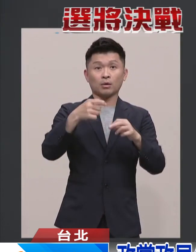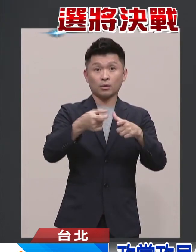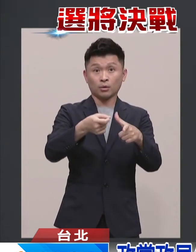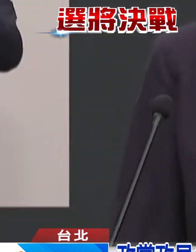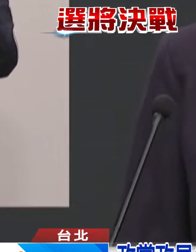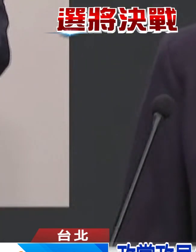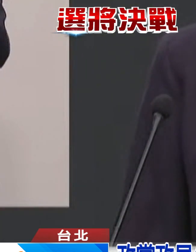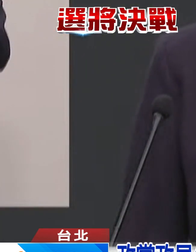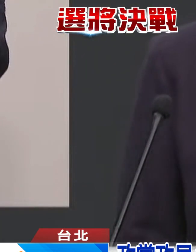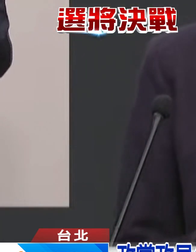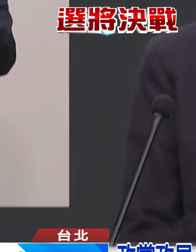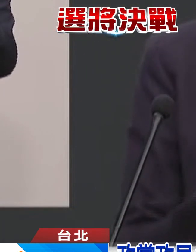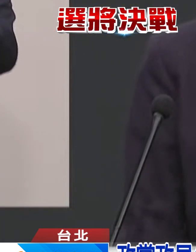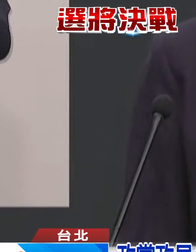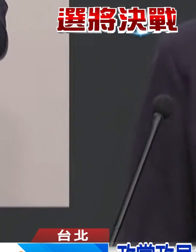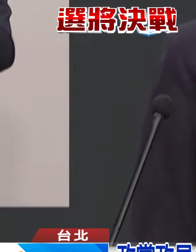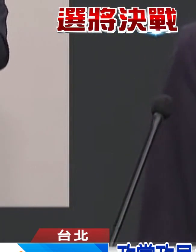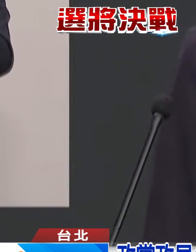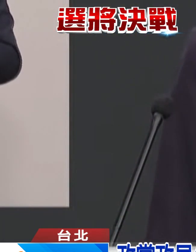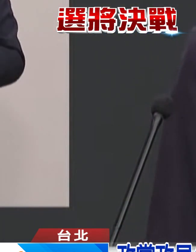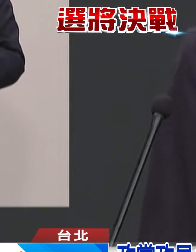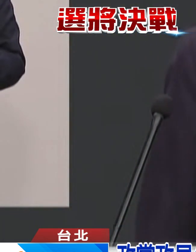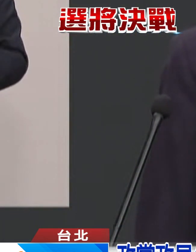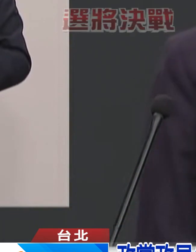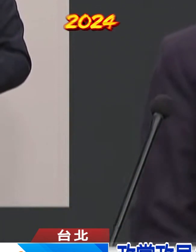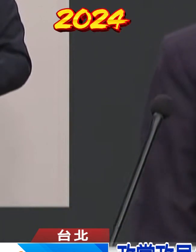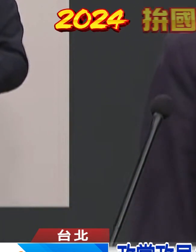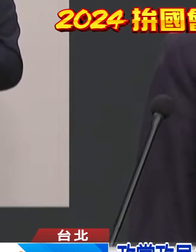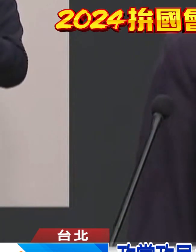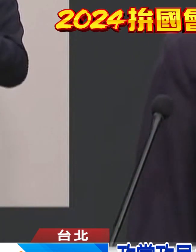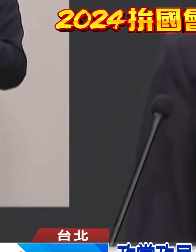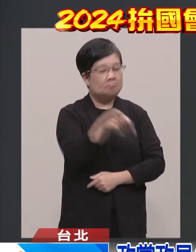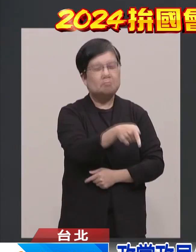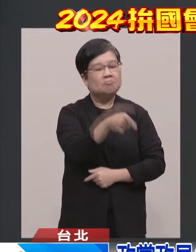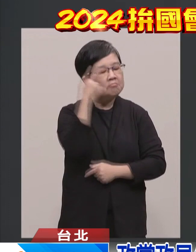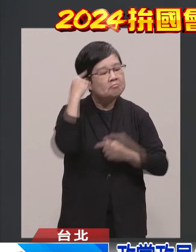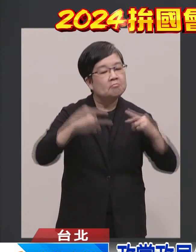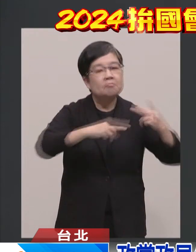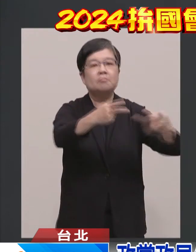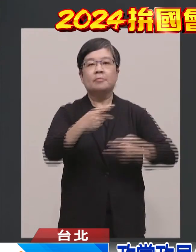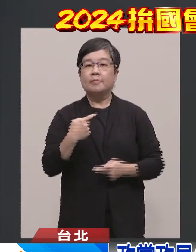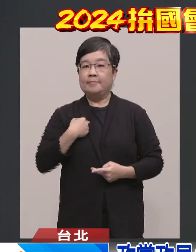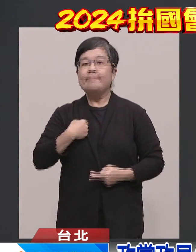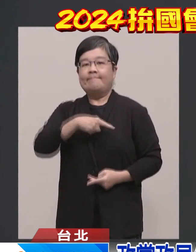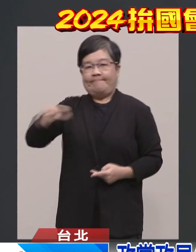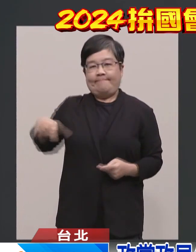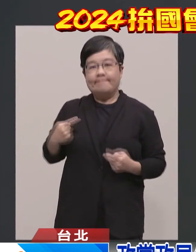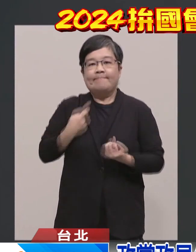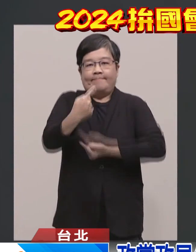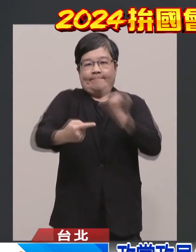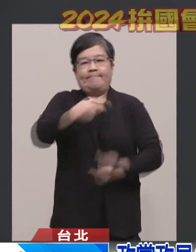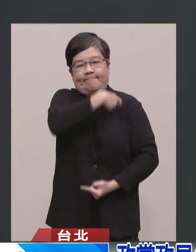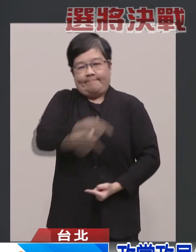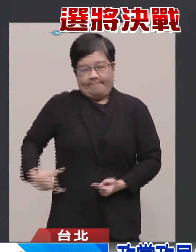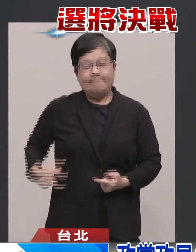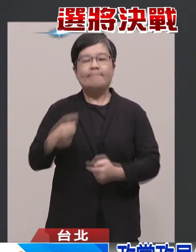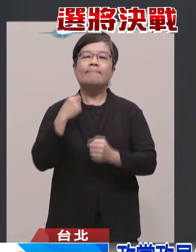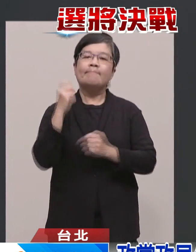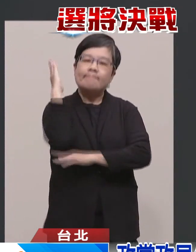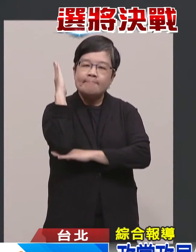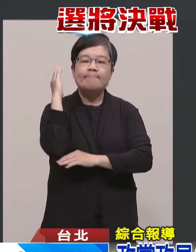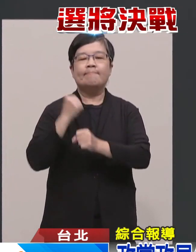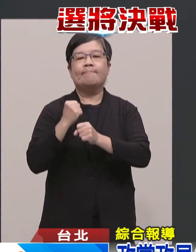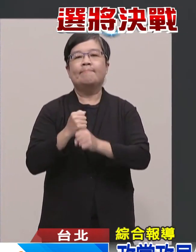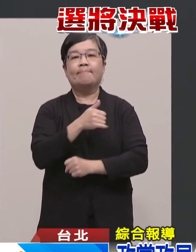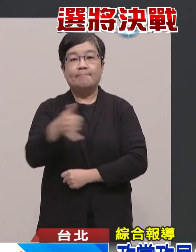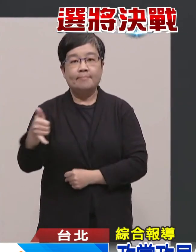开记者会，抗议蓝绿白大党有十五分钟发言，小党最少则是四分钟，恐怕造成小党长不大结果，